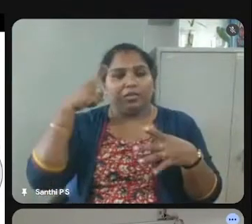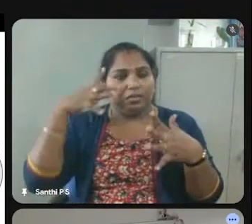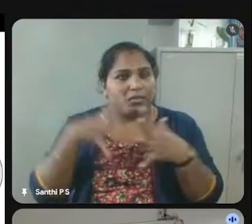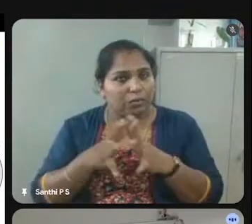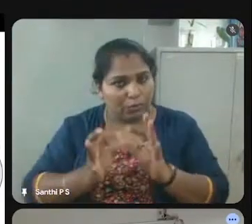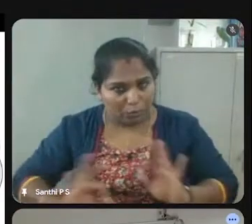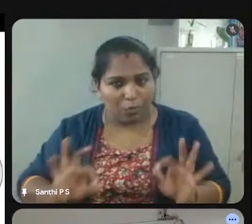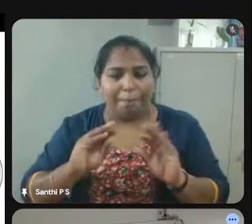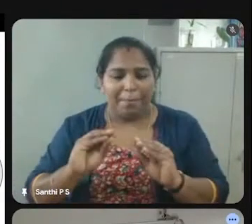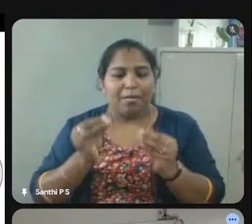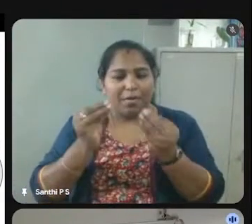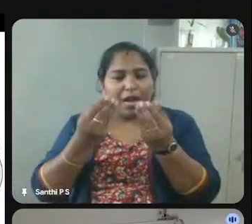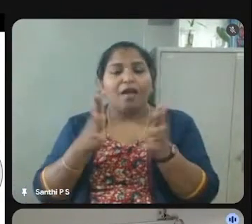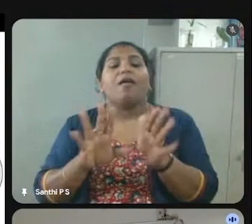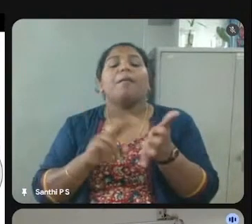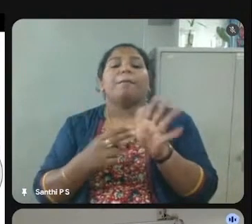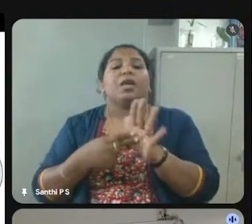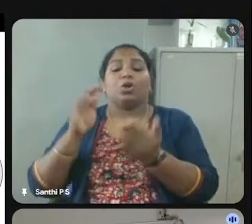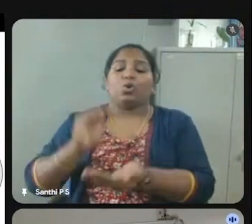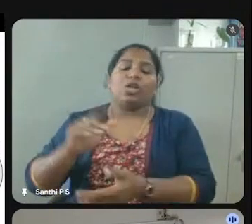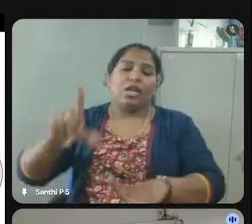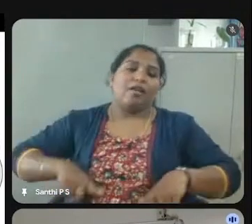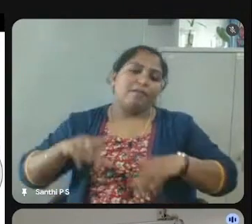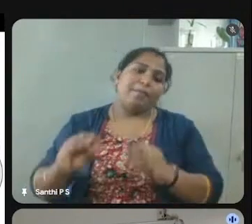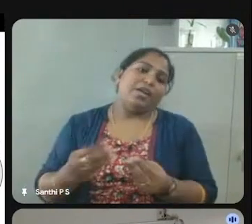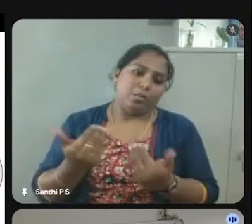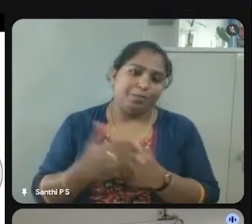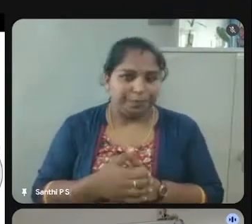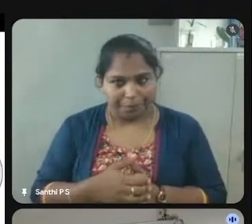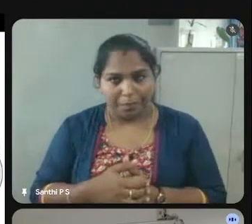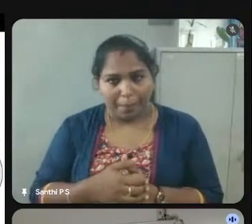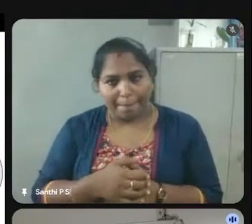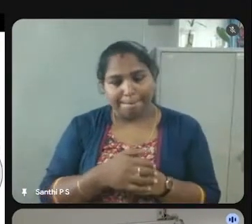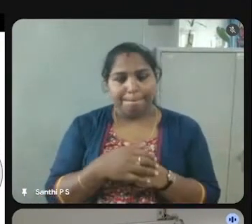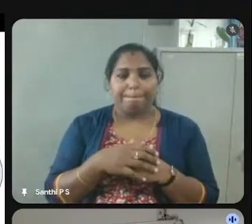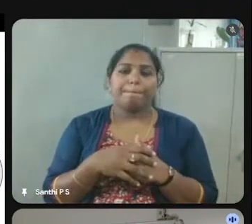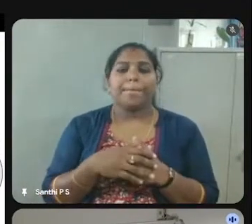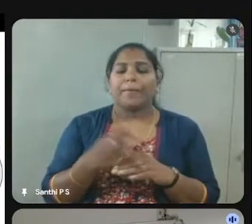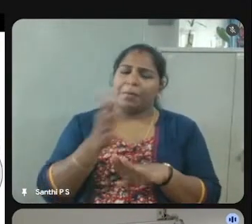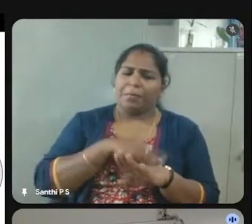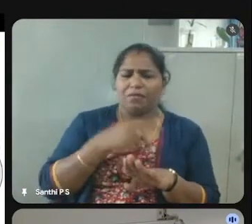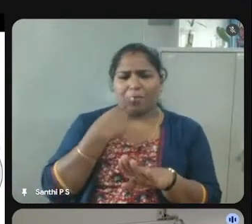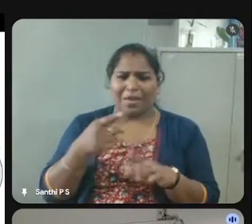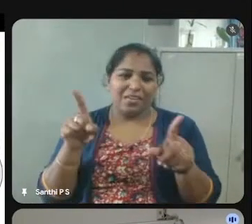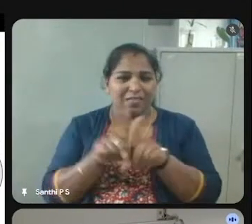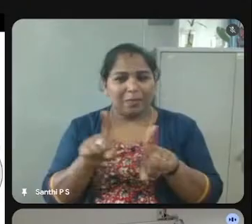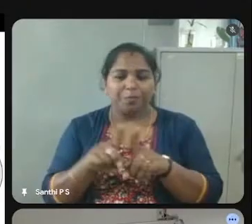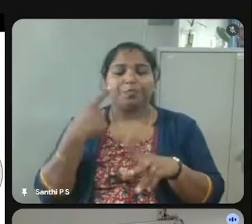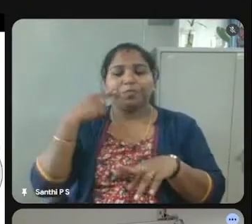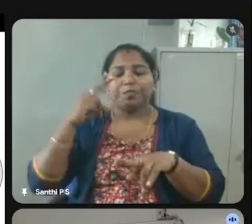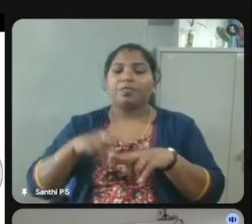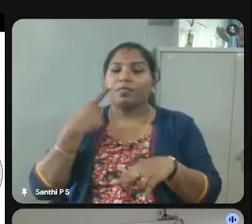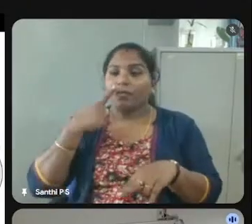കുട്ടിയും പെരുമാറുന്നത്. അതുപോലെ കുട്ടികൾ പലപ്പോഴും മാതാപിതാക്കളുടെ വൈകാരിക അവസ്ഥയെ പ്രതിഫലിപ്പിക്കുന്നത് ഞാൻ ഓൾറെഡി പറഞ്ഞു. നമ്മൾ എന്താണ്